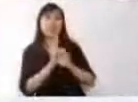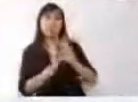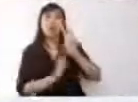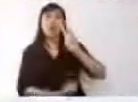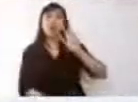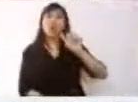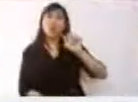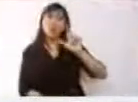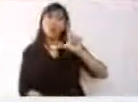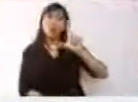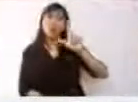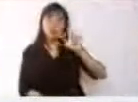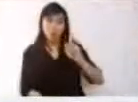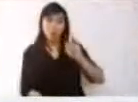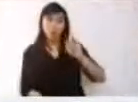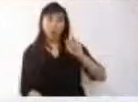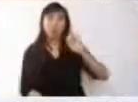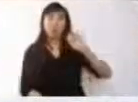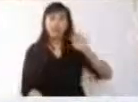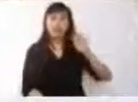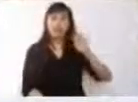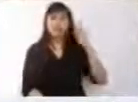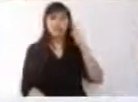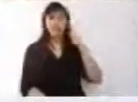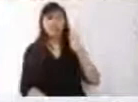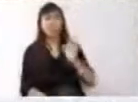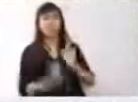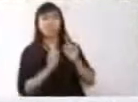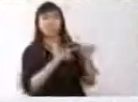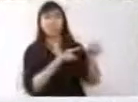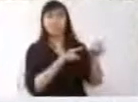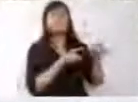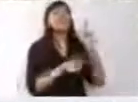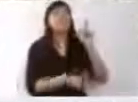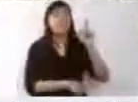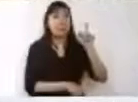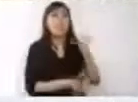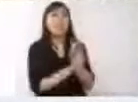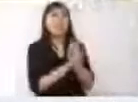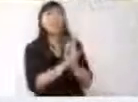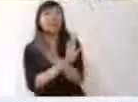03-5562-1600 or kung may emergency na pangangailangan po,